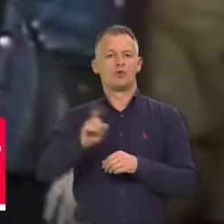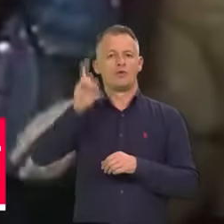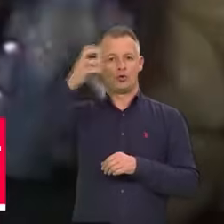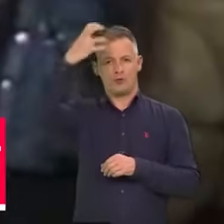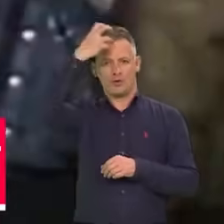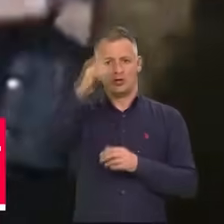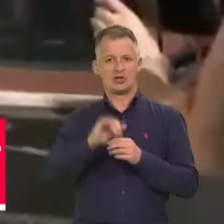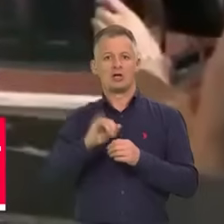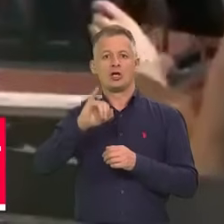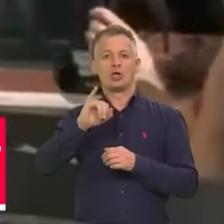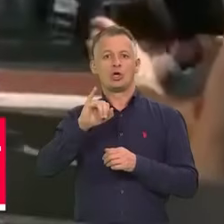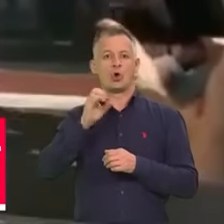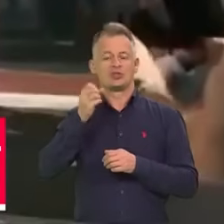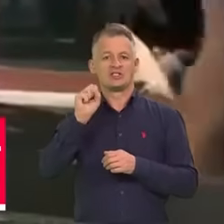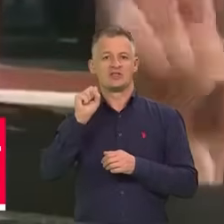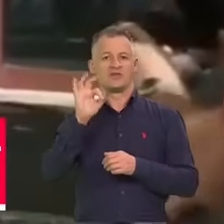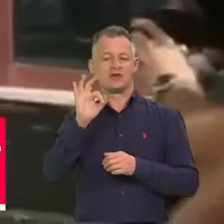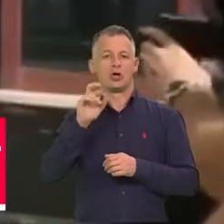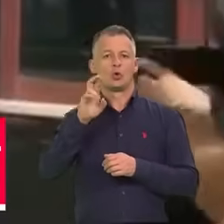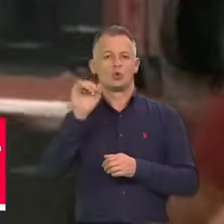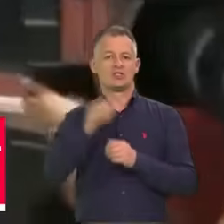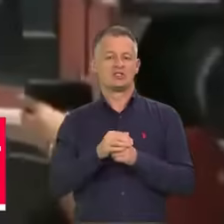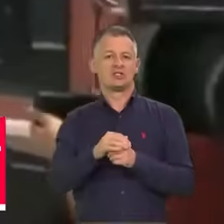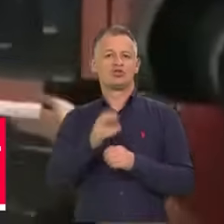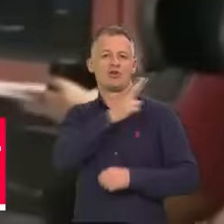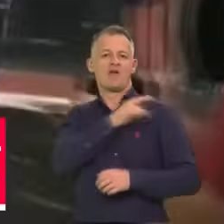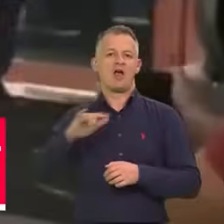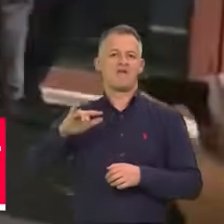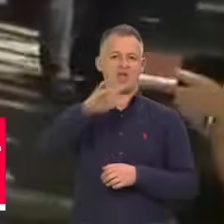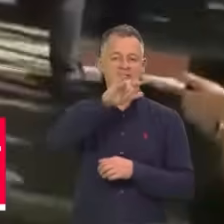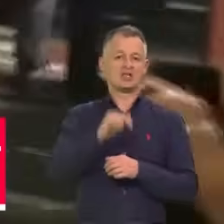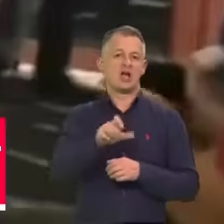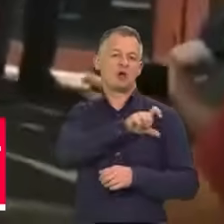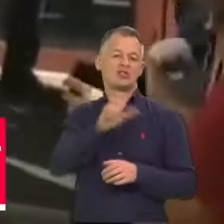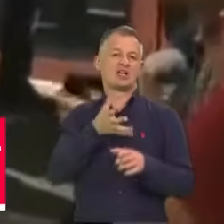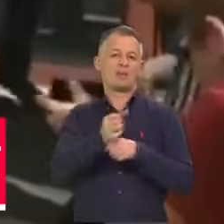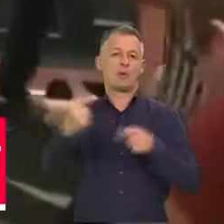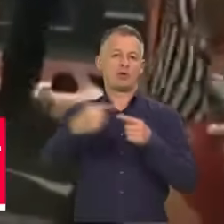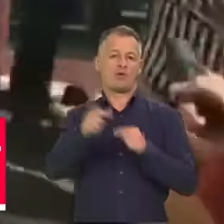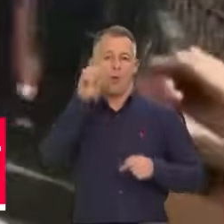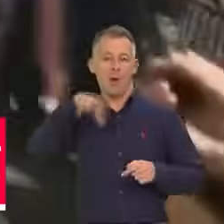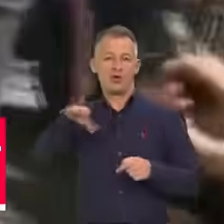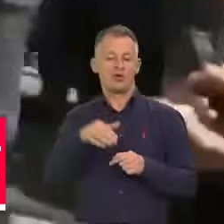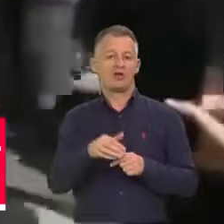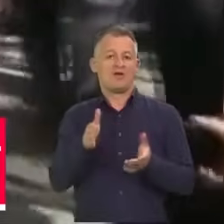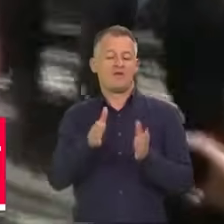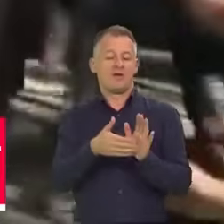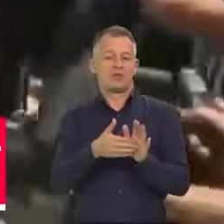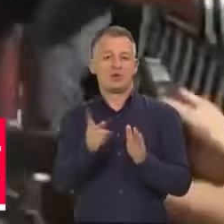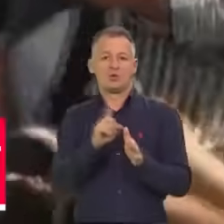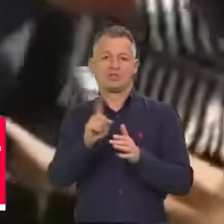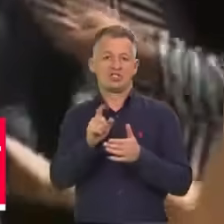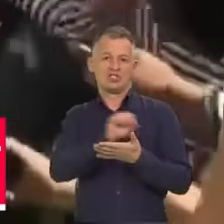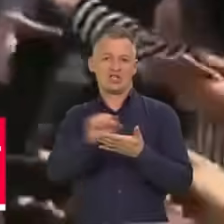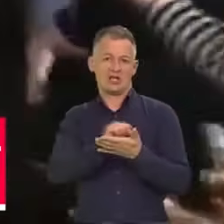Iosif Rus, fost șef al aviației militare, sunt acuzați de crime împotriva umanității, infracțiuni care nu se prescriu. Decizia nu